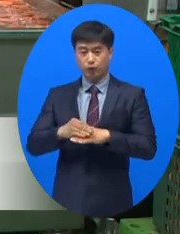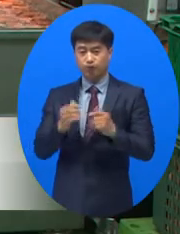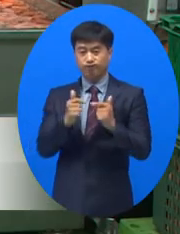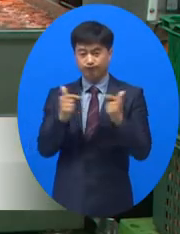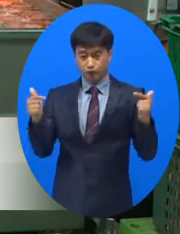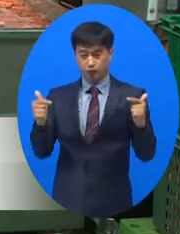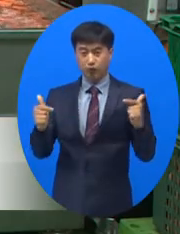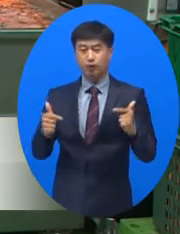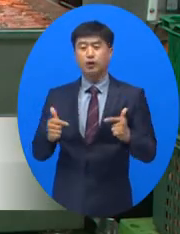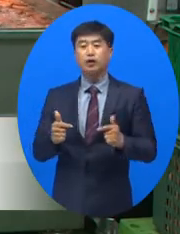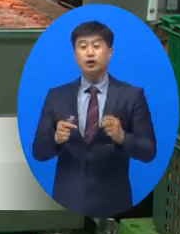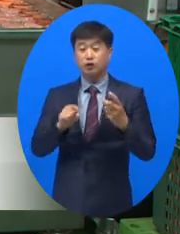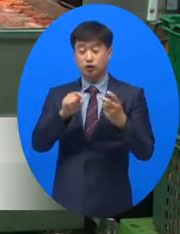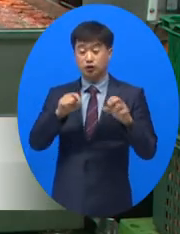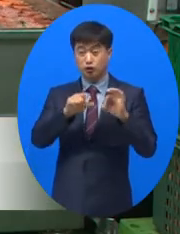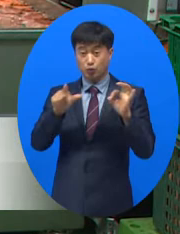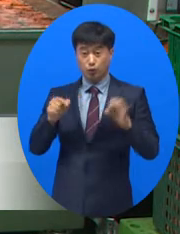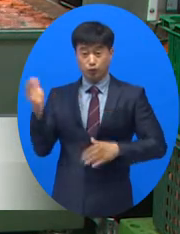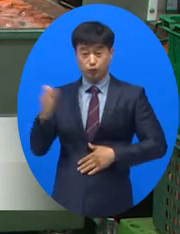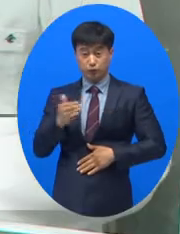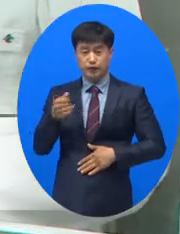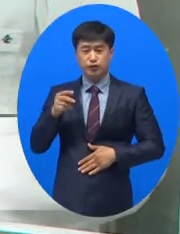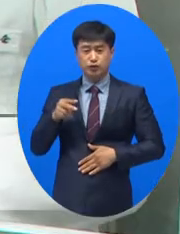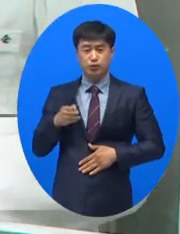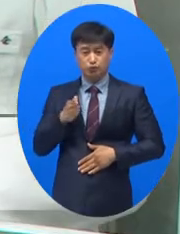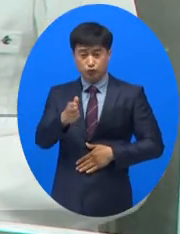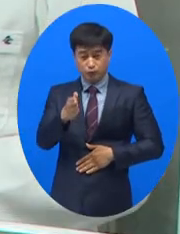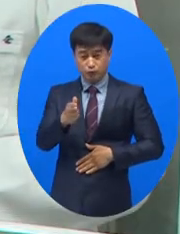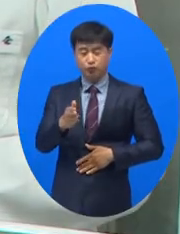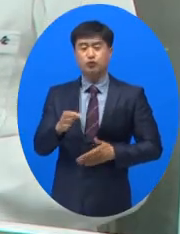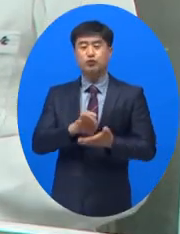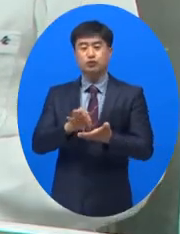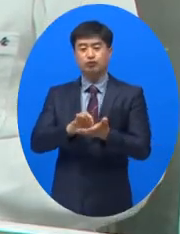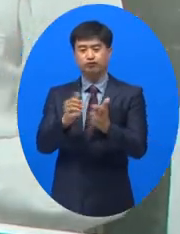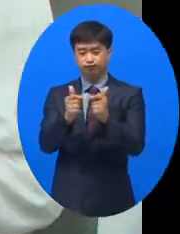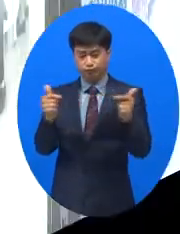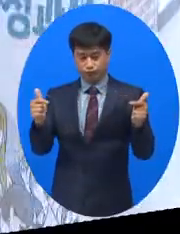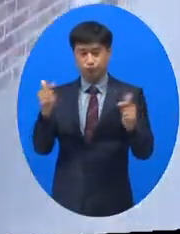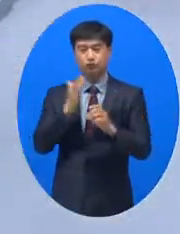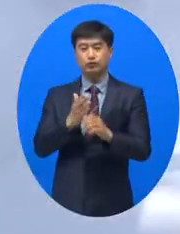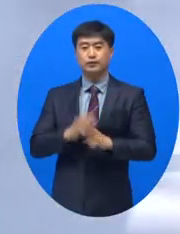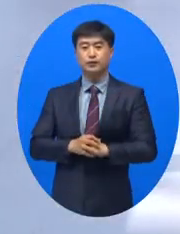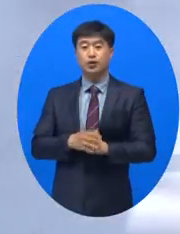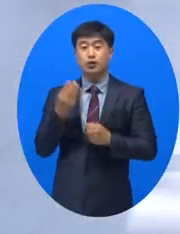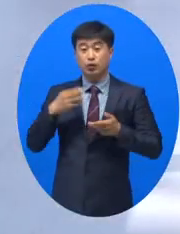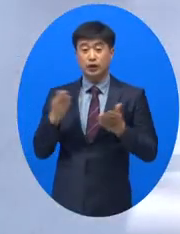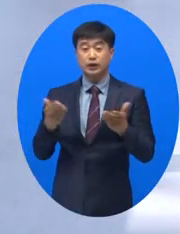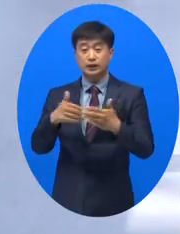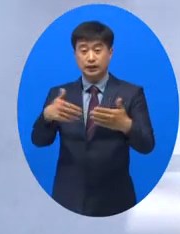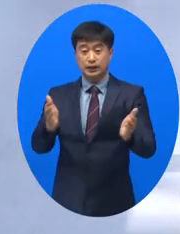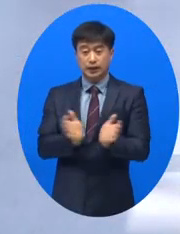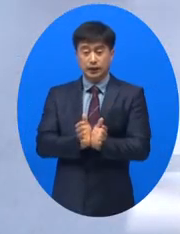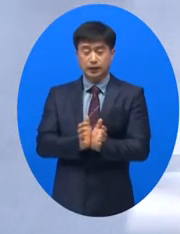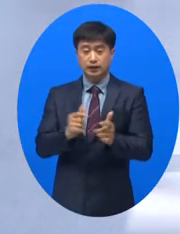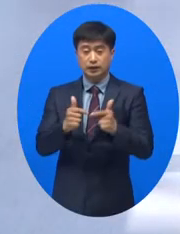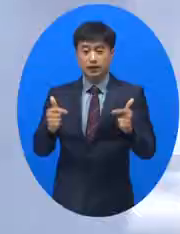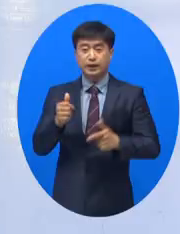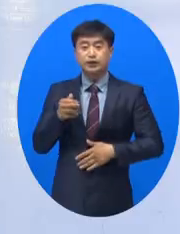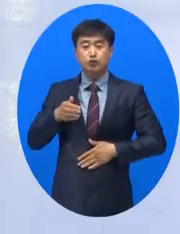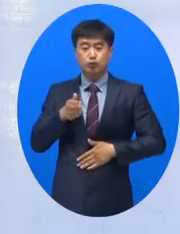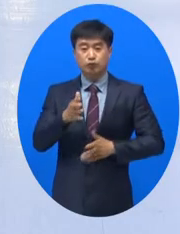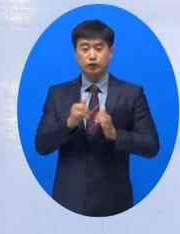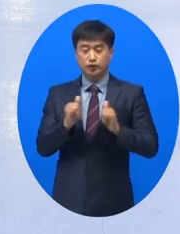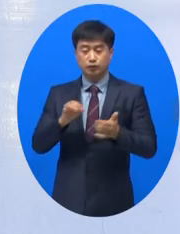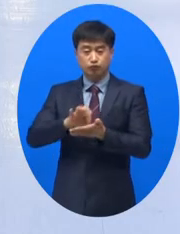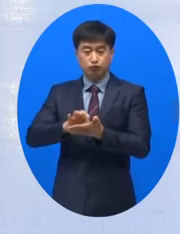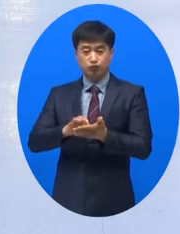수입 배추김치에 대한 햇썹 기준도 강화되며 햇썹 전문 인력 수요가 늘어난 상황. 경기도 일자리재단에선 늘어난 햇썹